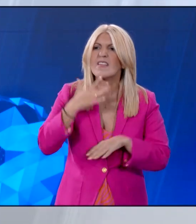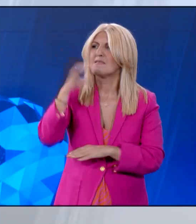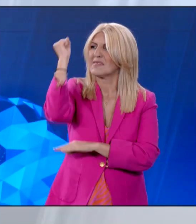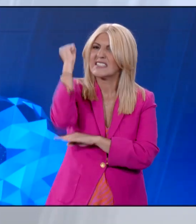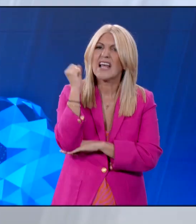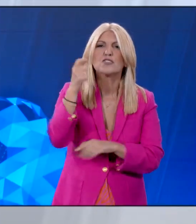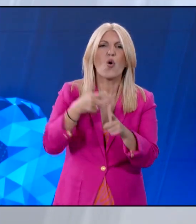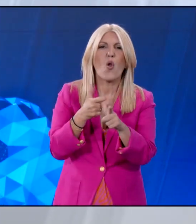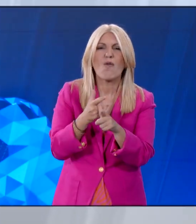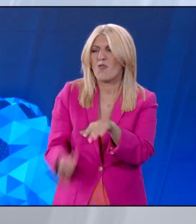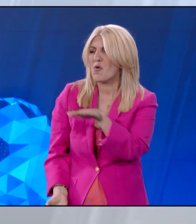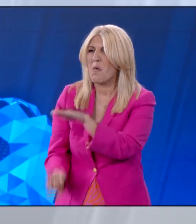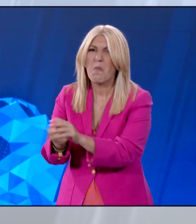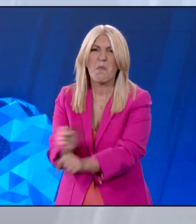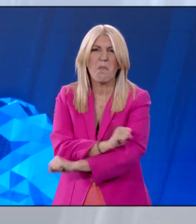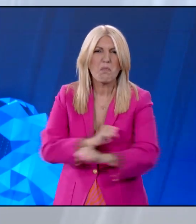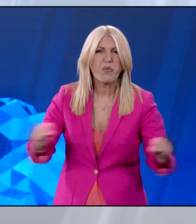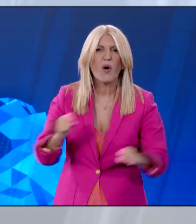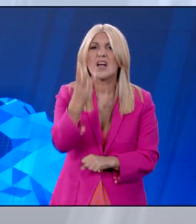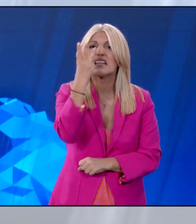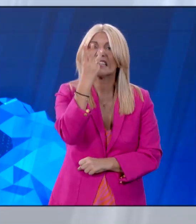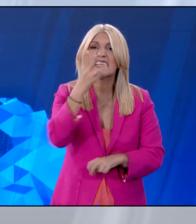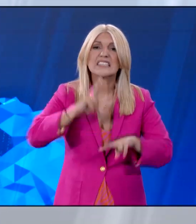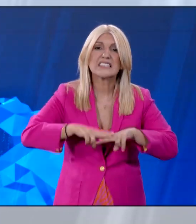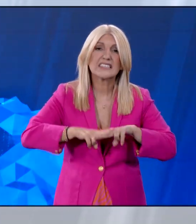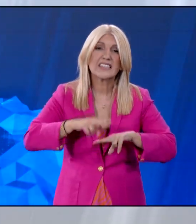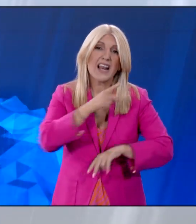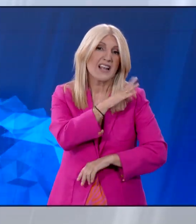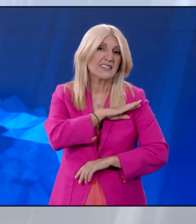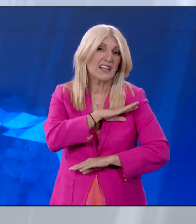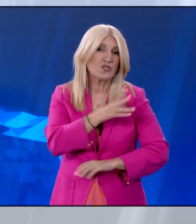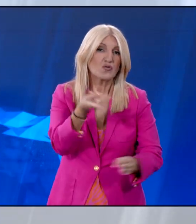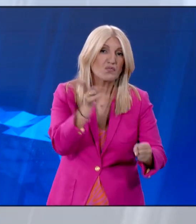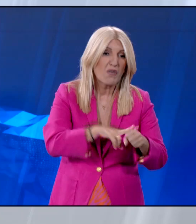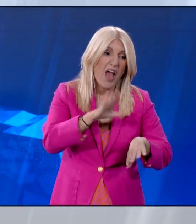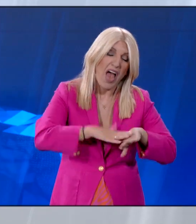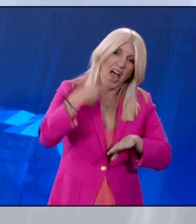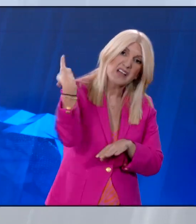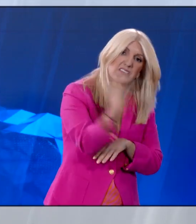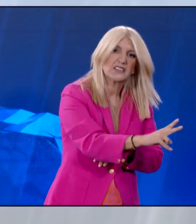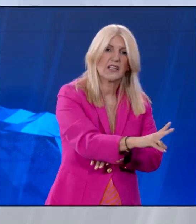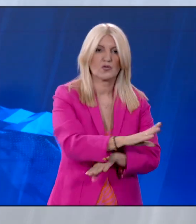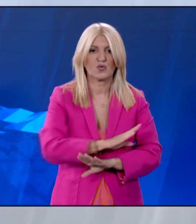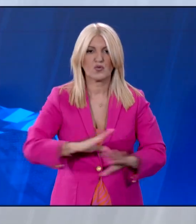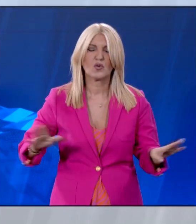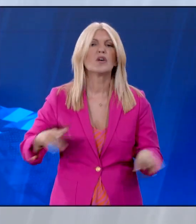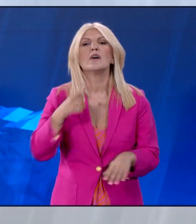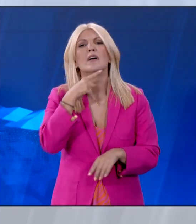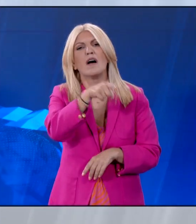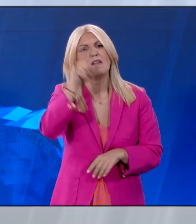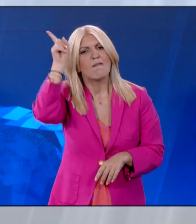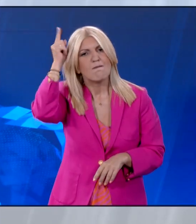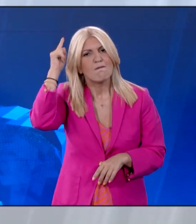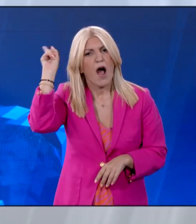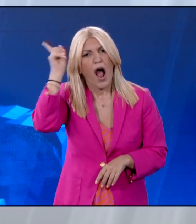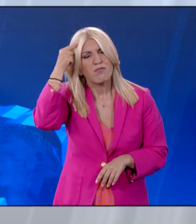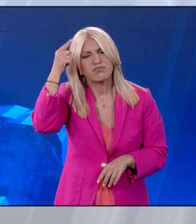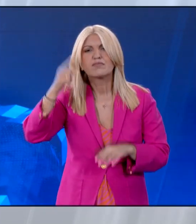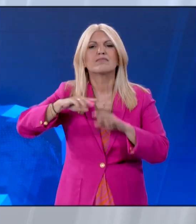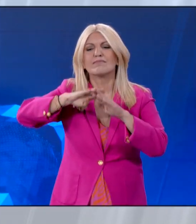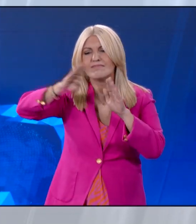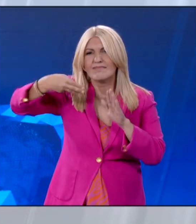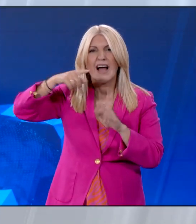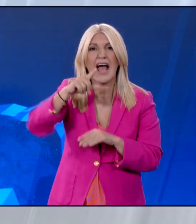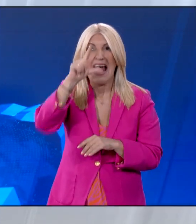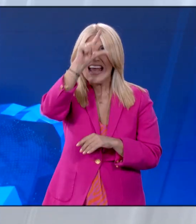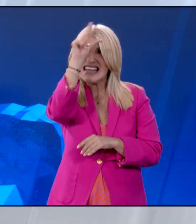τη δολοφονία τριών Ισραηλινών στρατιωτών. Συμμετείχε στην κατασκευή των τούνελ κάτω από τη Γάζα και διεύθυνε τις επιχειρήσεις της Χαμάς κάτω